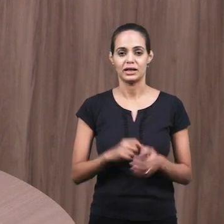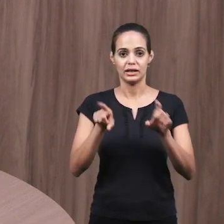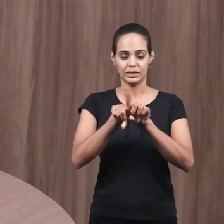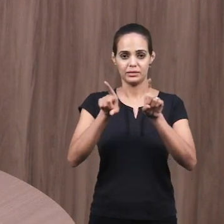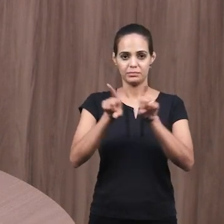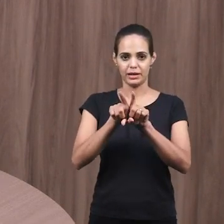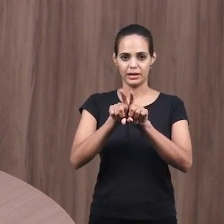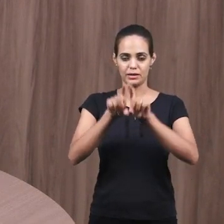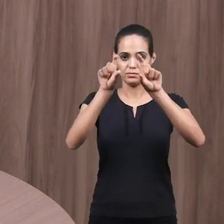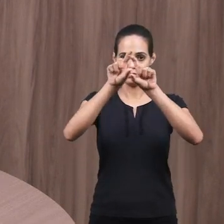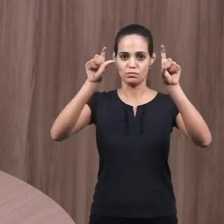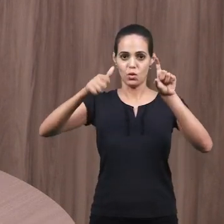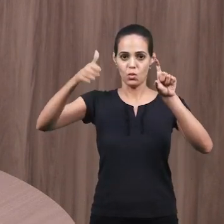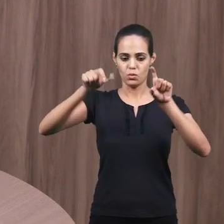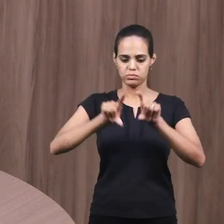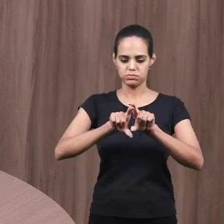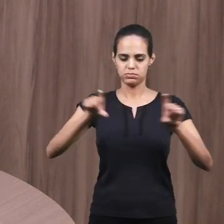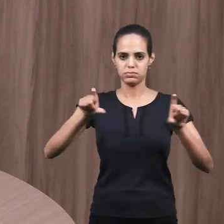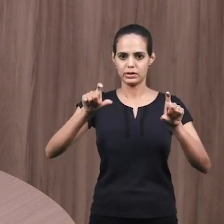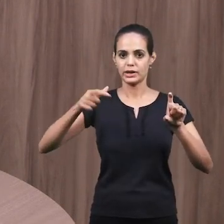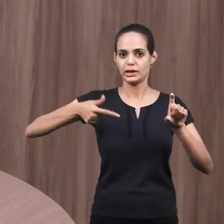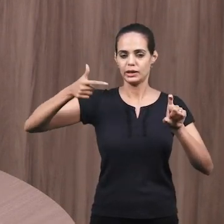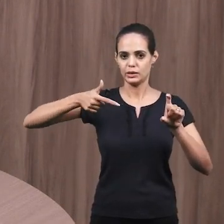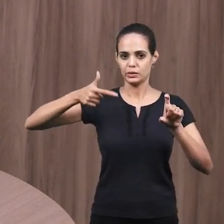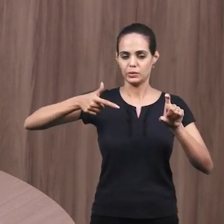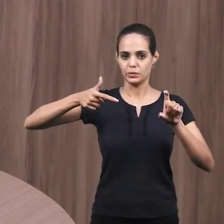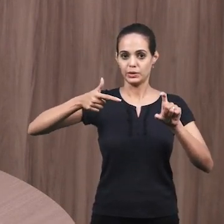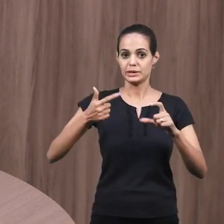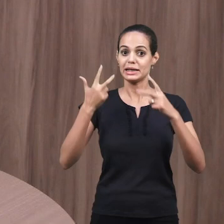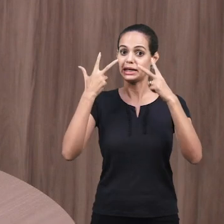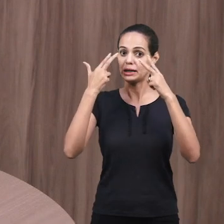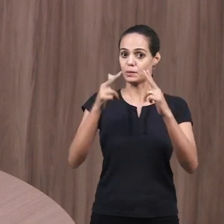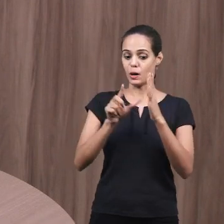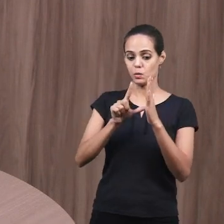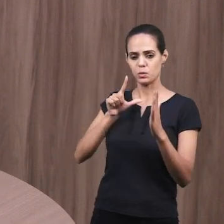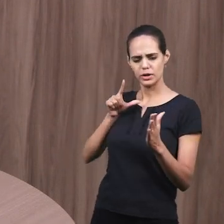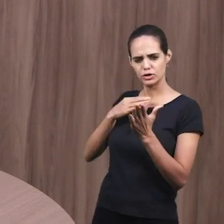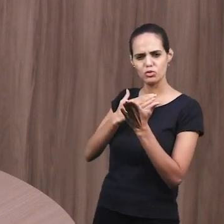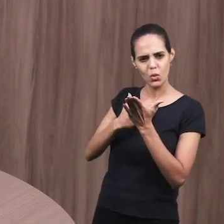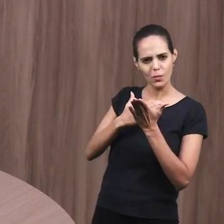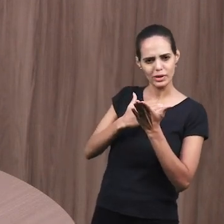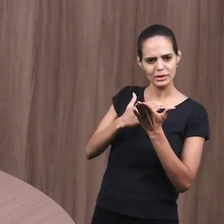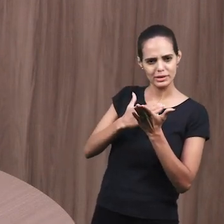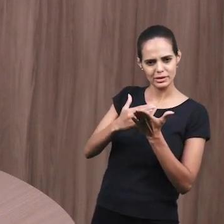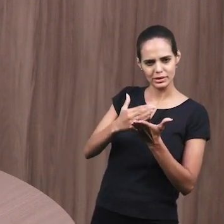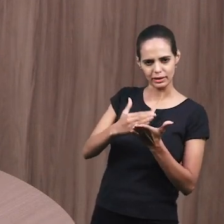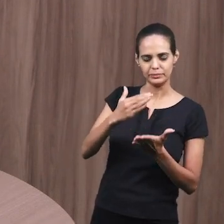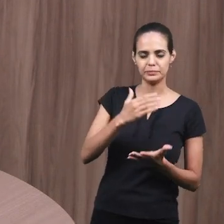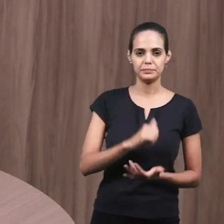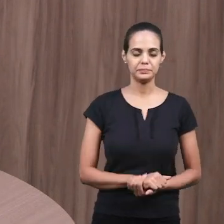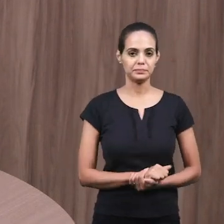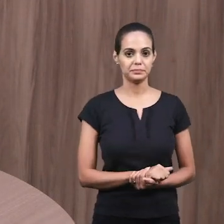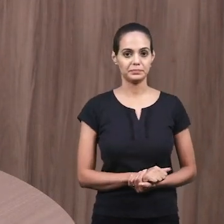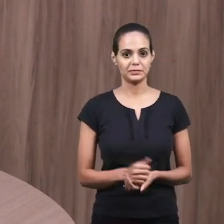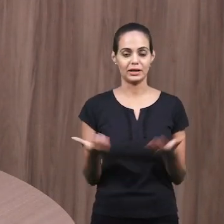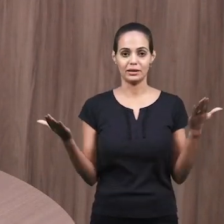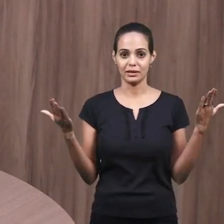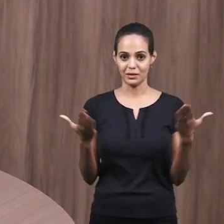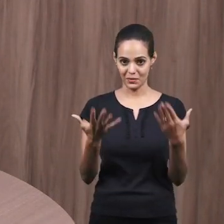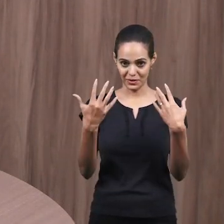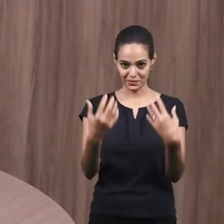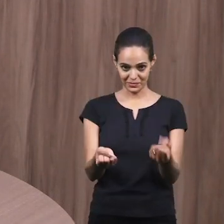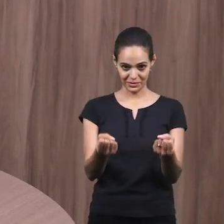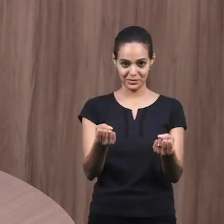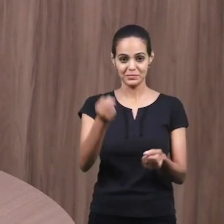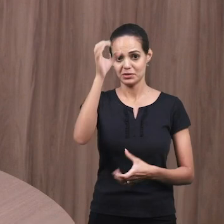et 2 seront égaux à l'introduction. Maintenant, on va